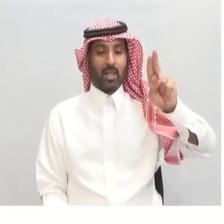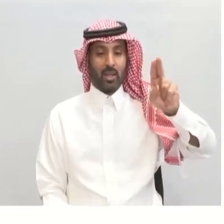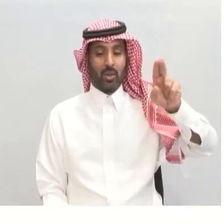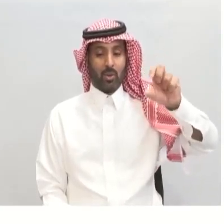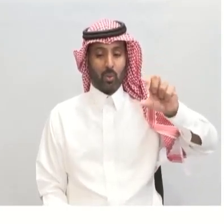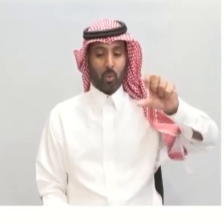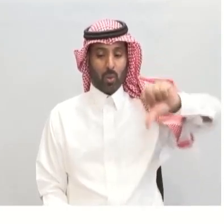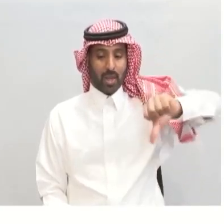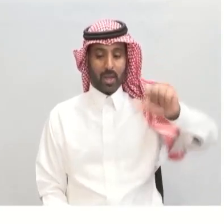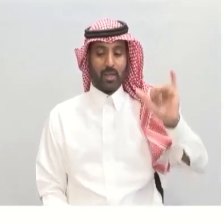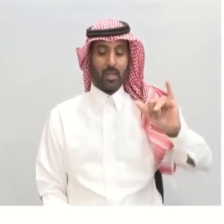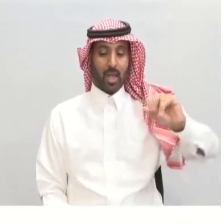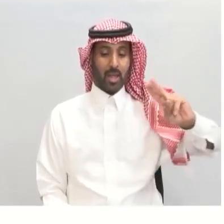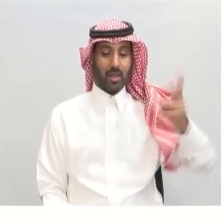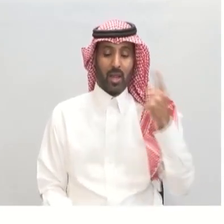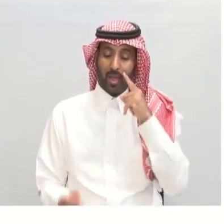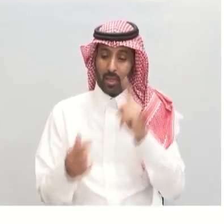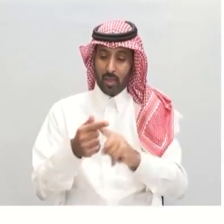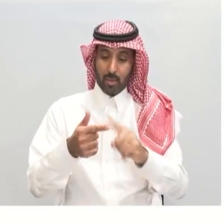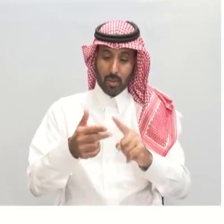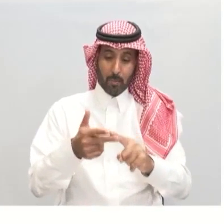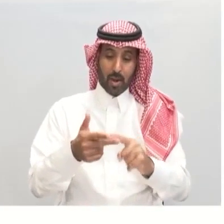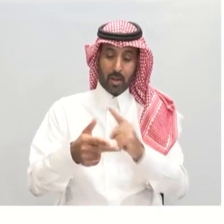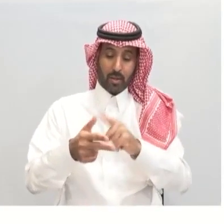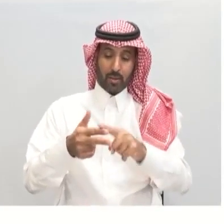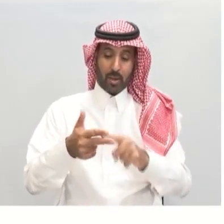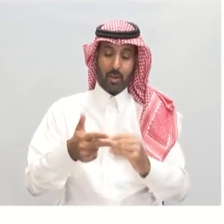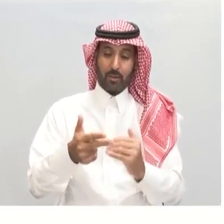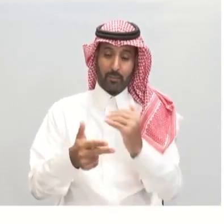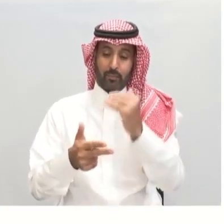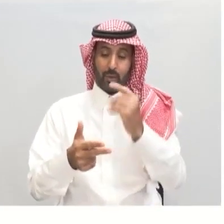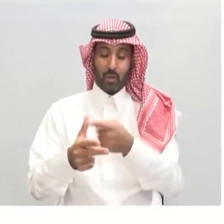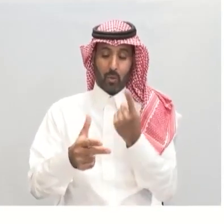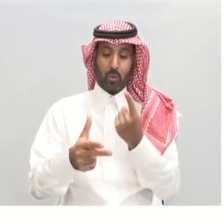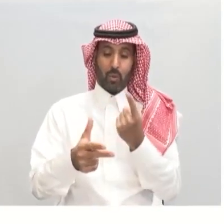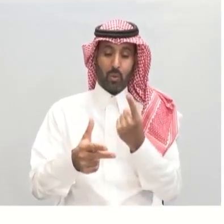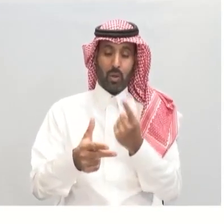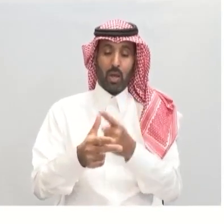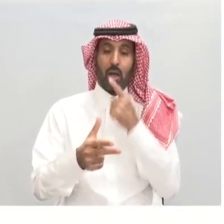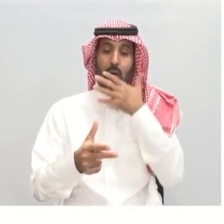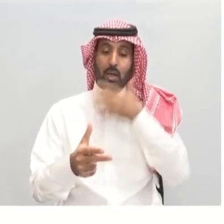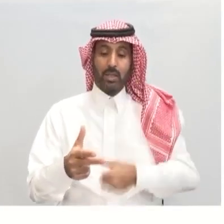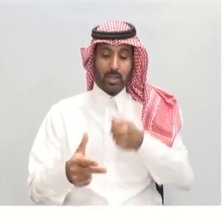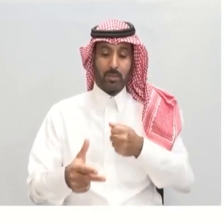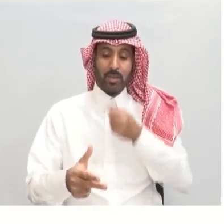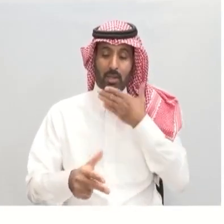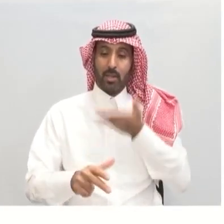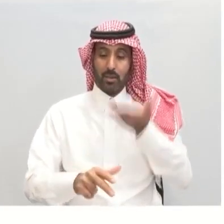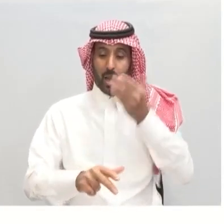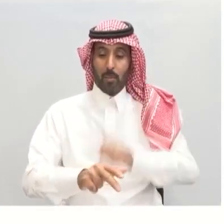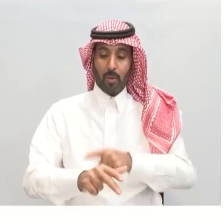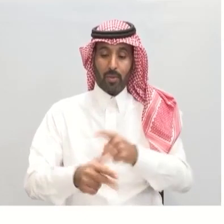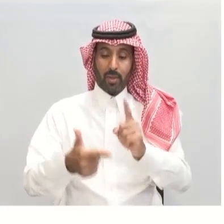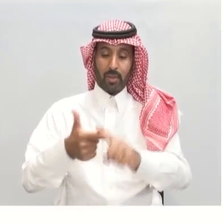مراحل فحفظ في السطور مر بالكتابه والتدوين بثلاث مرحله الاولى في عهد النبي صلى الله عليه وسلم